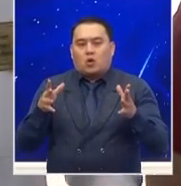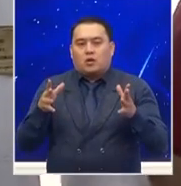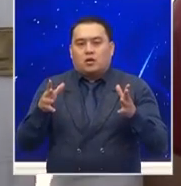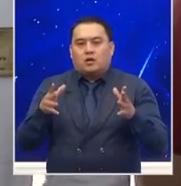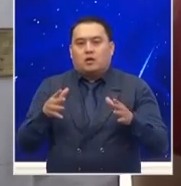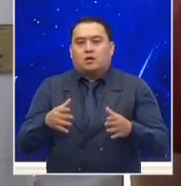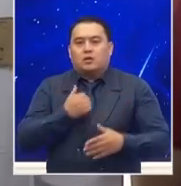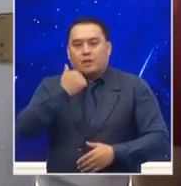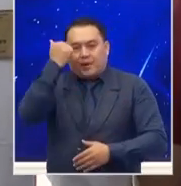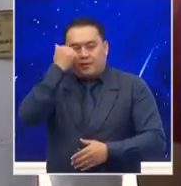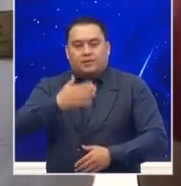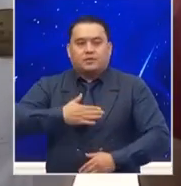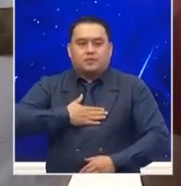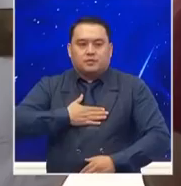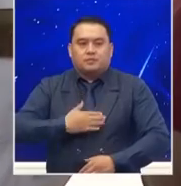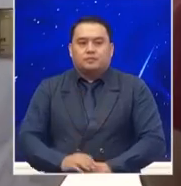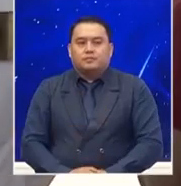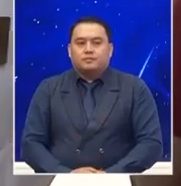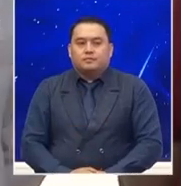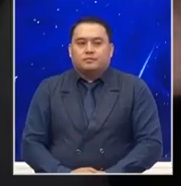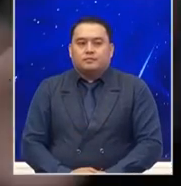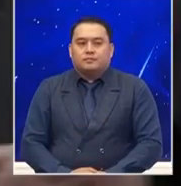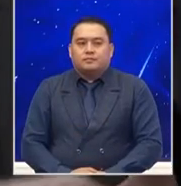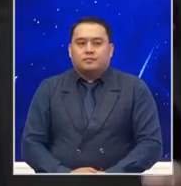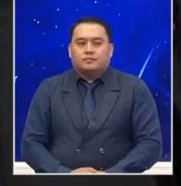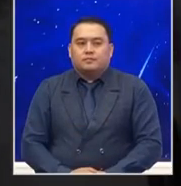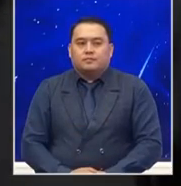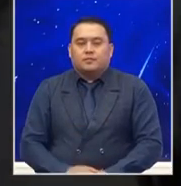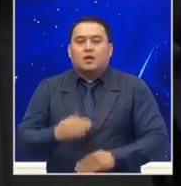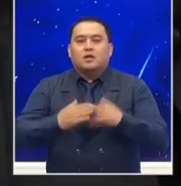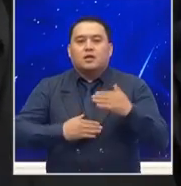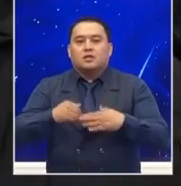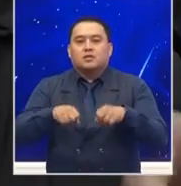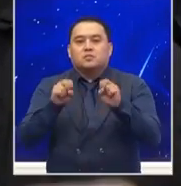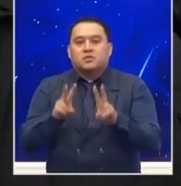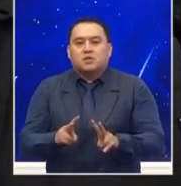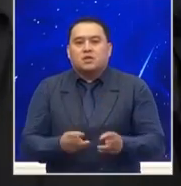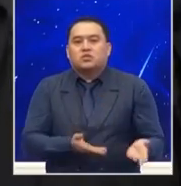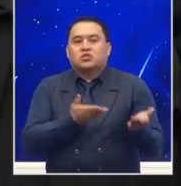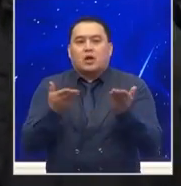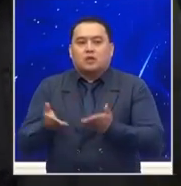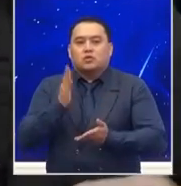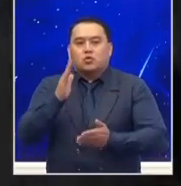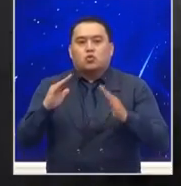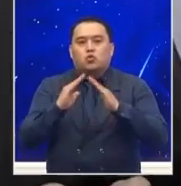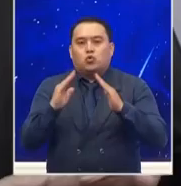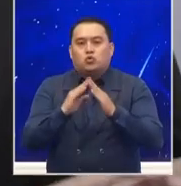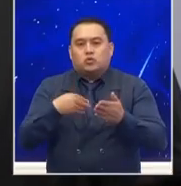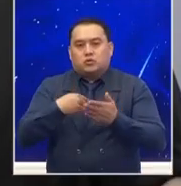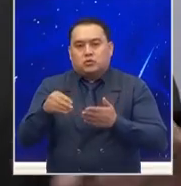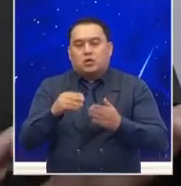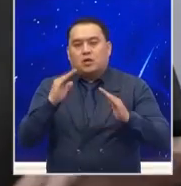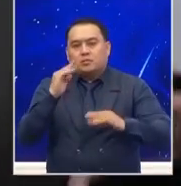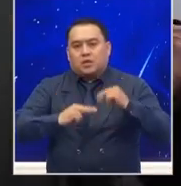мен жұмыс істеп жатқаныма шыны керек қуаныштымын. Тағы мамандарды шақырсаңдар, давай үй салып берейік. Жақсы ма?